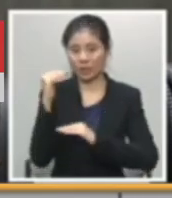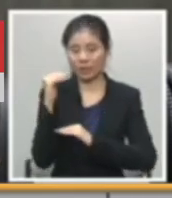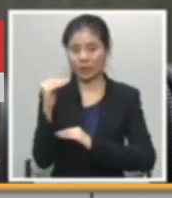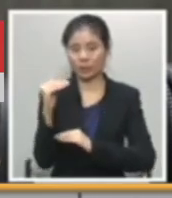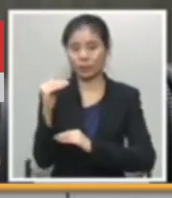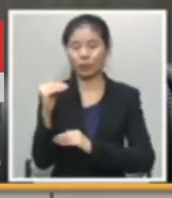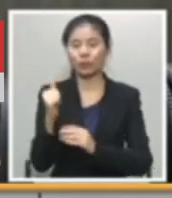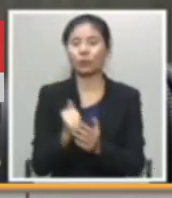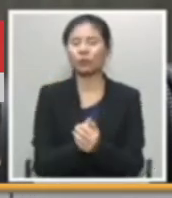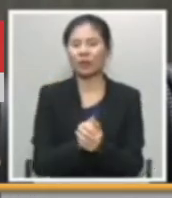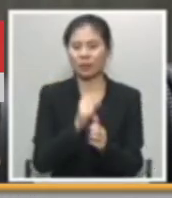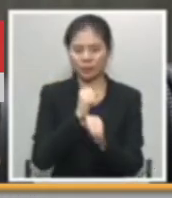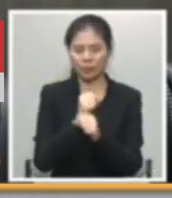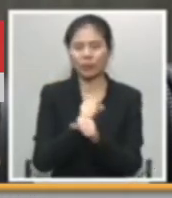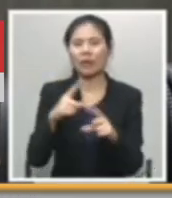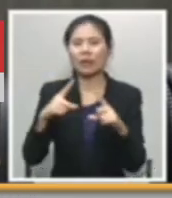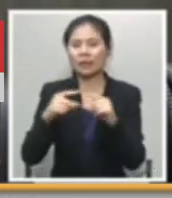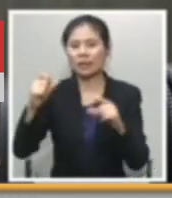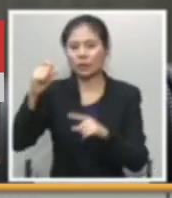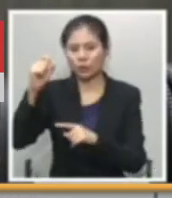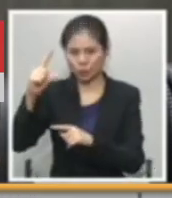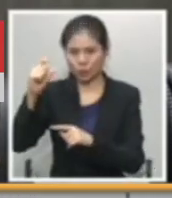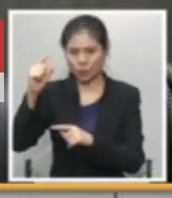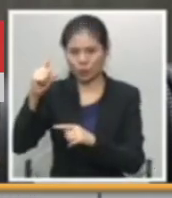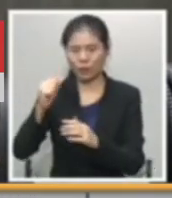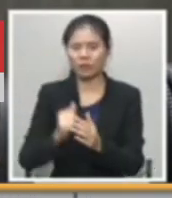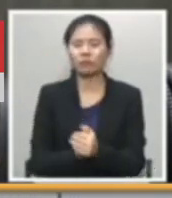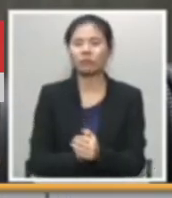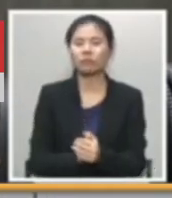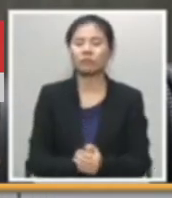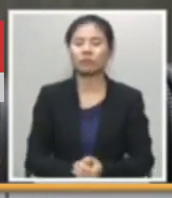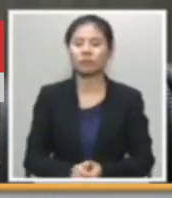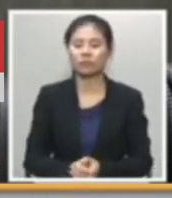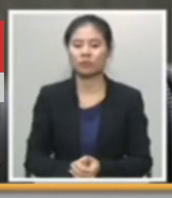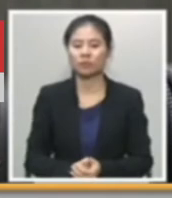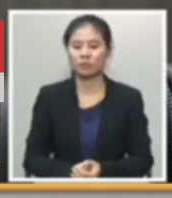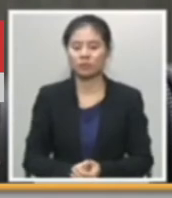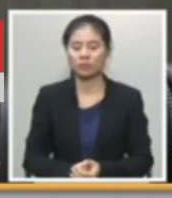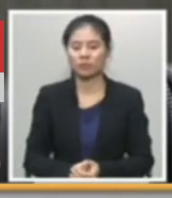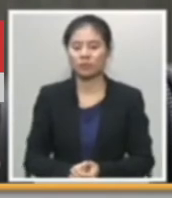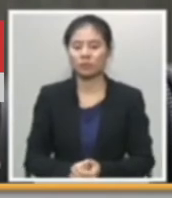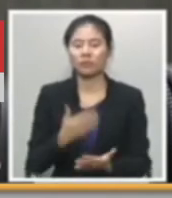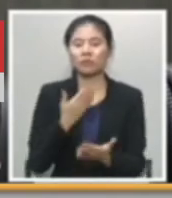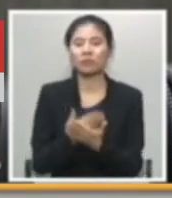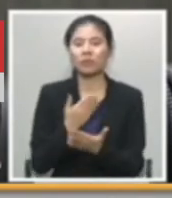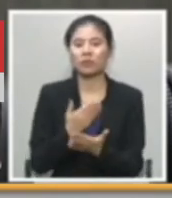กรณีฉุกเฉินหรือจำเป็นเร่งด่วนก็เป็นเงินถึง